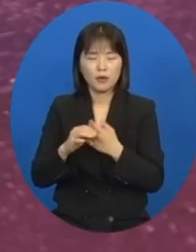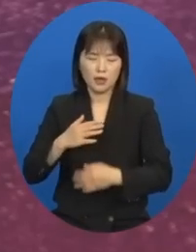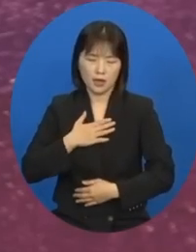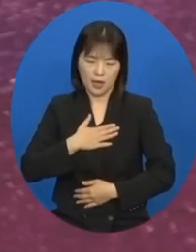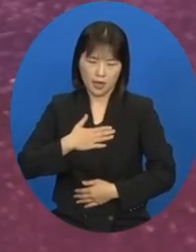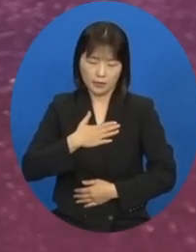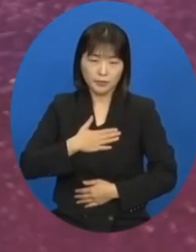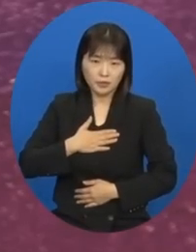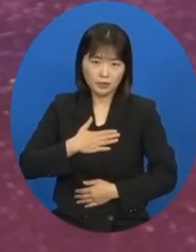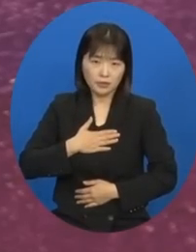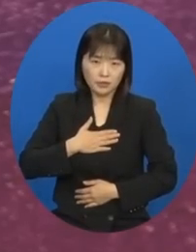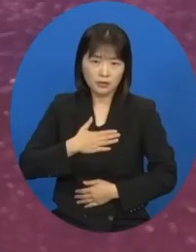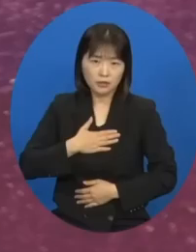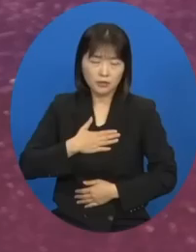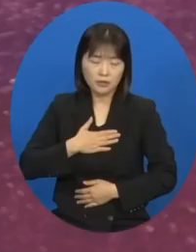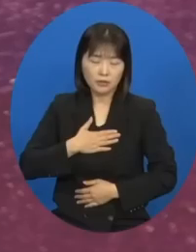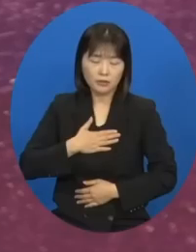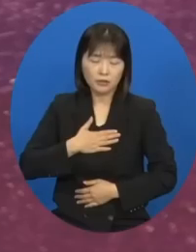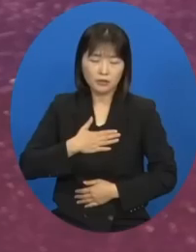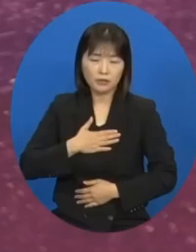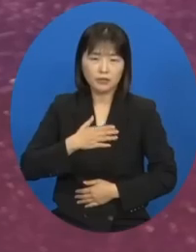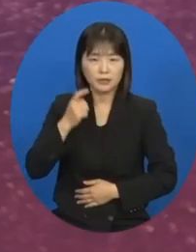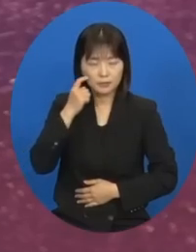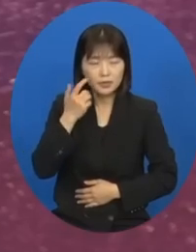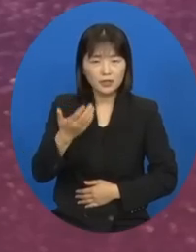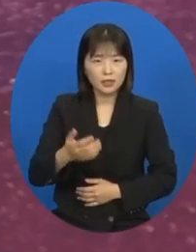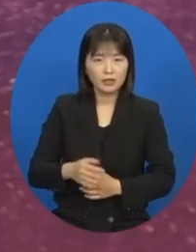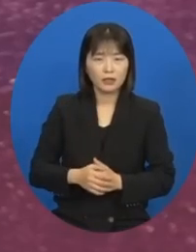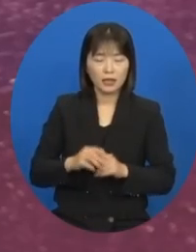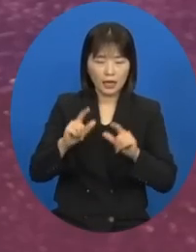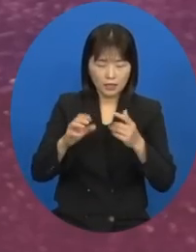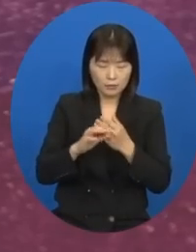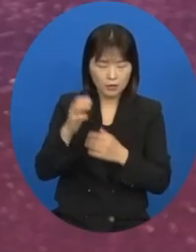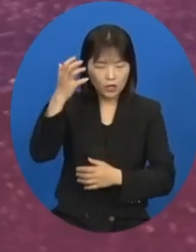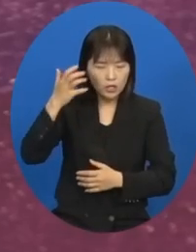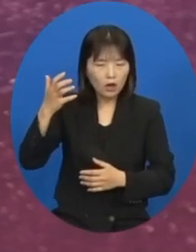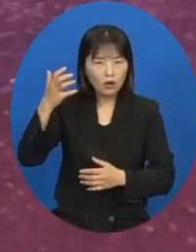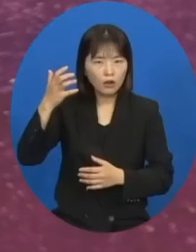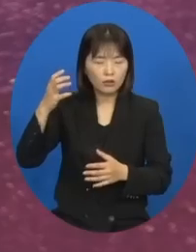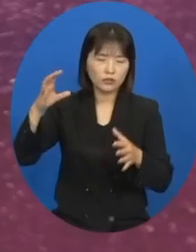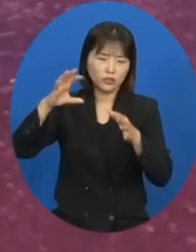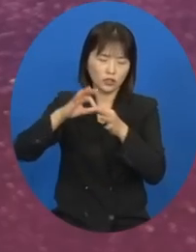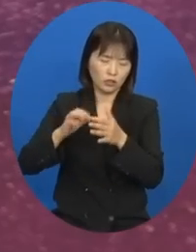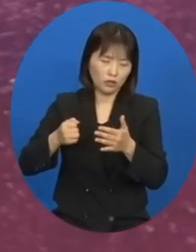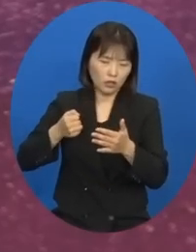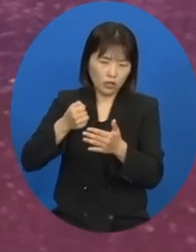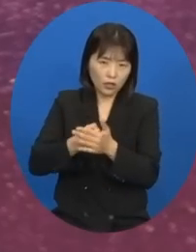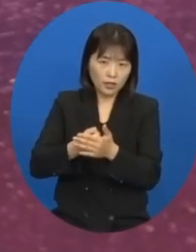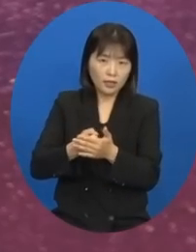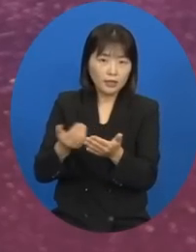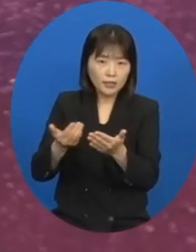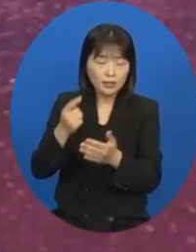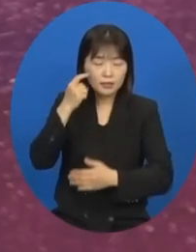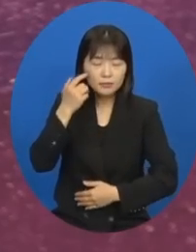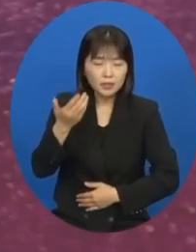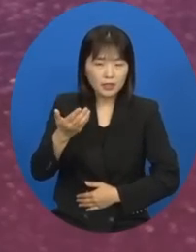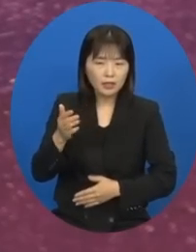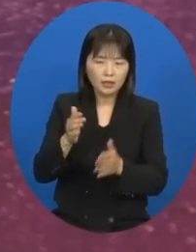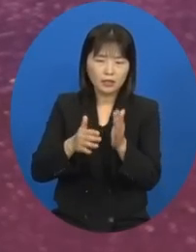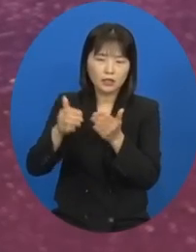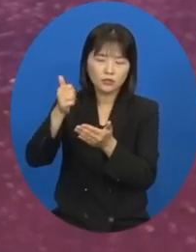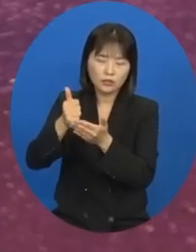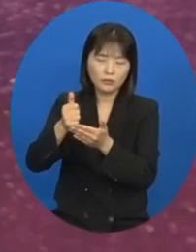감정의 영역입니까 정서적인 영역입니까 또 영적인 어떤 결단해야 될 일들입니까 예수님 십자가로